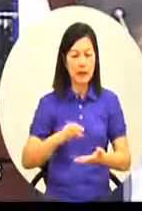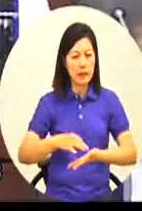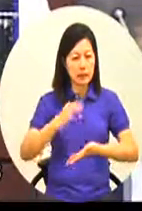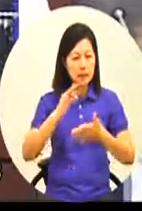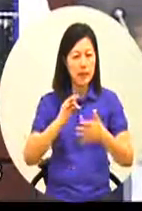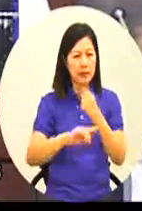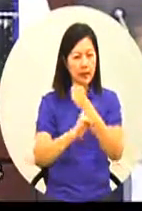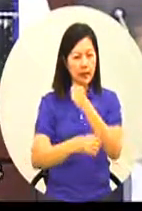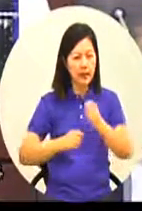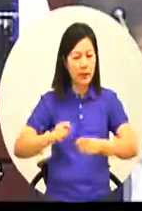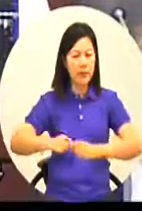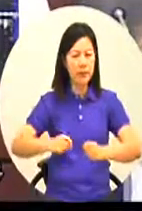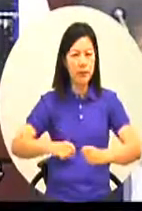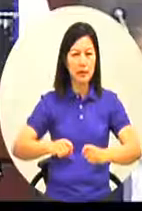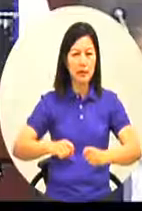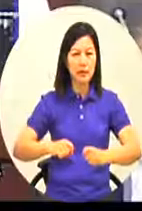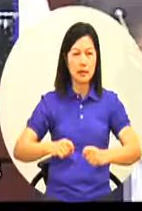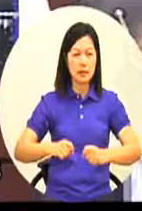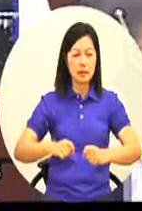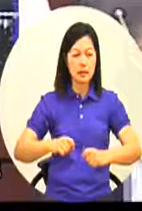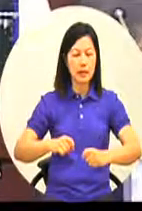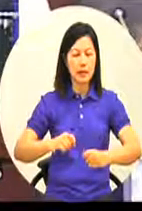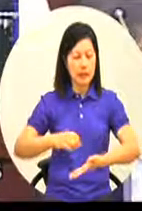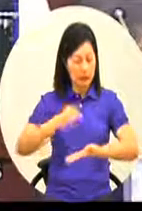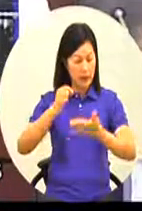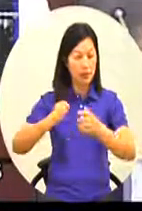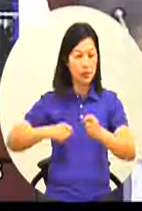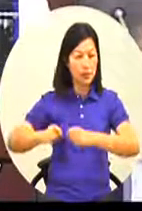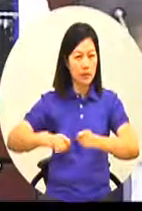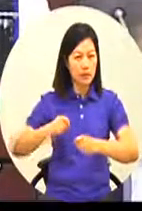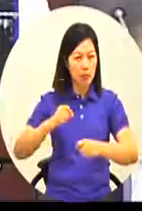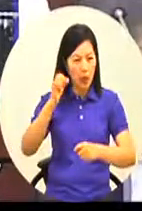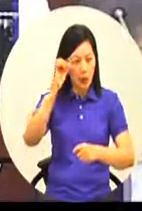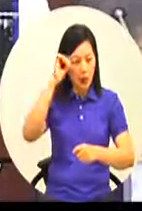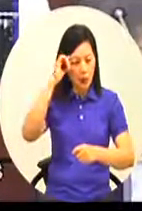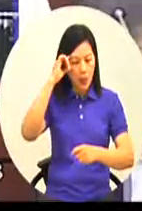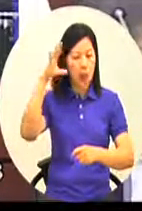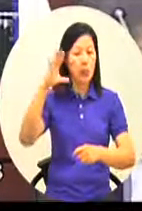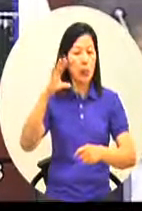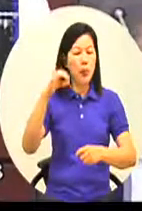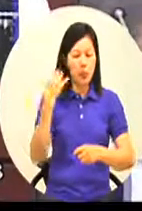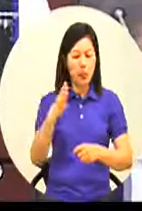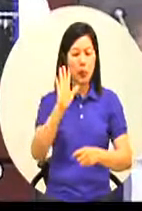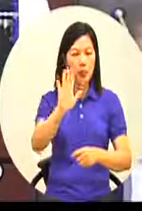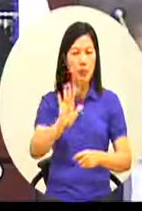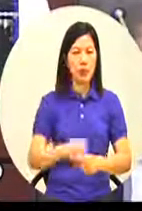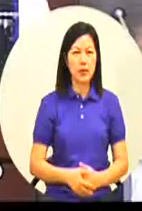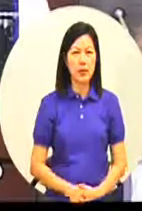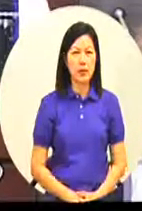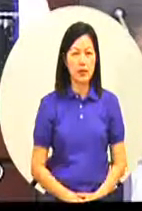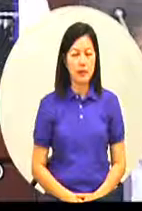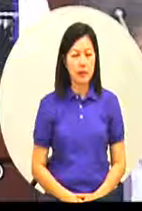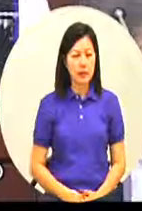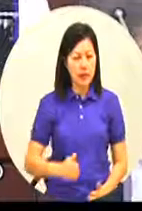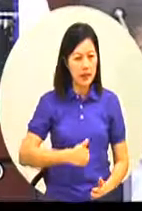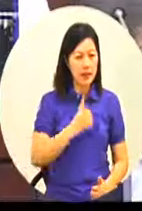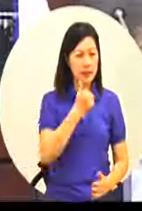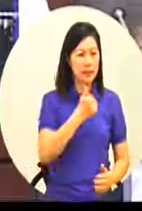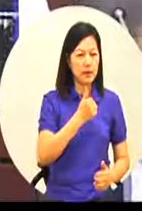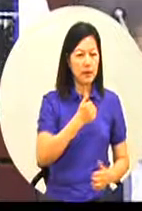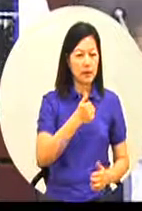案，就是提出来的案子，有创新的看法，而且理论 与食物都会结